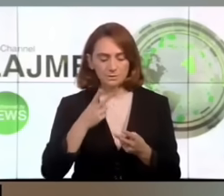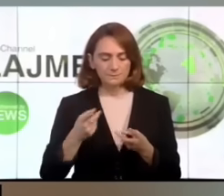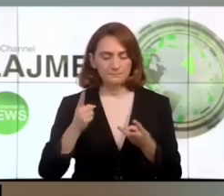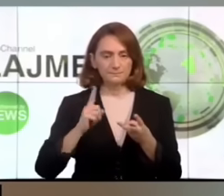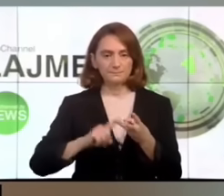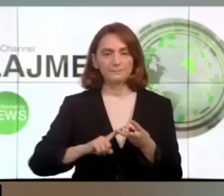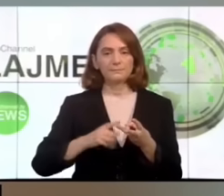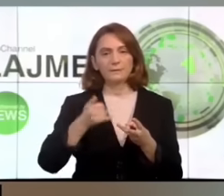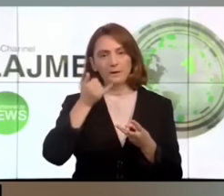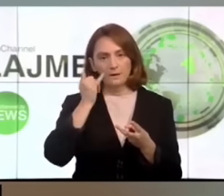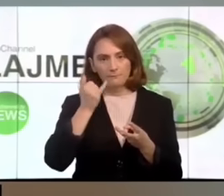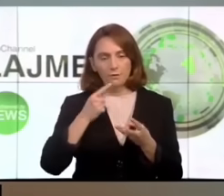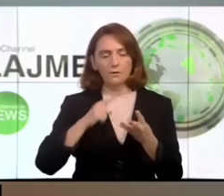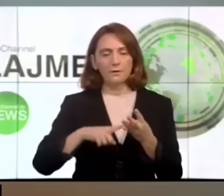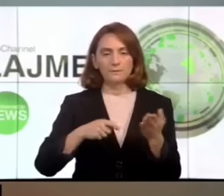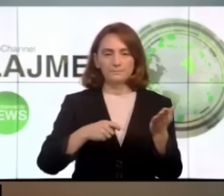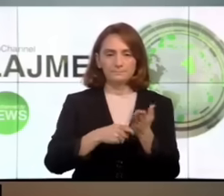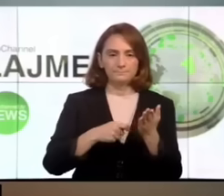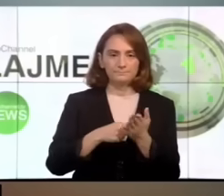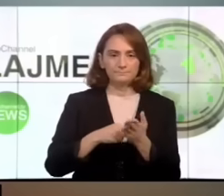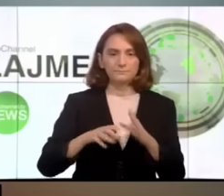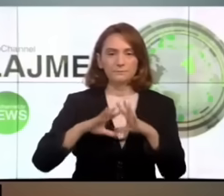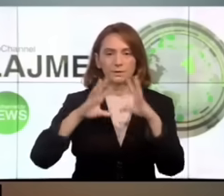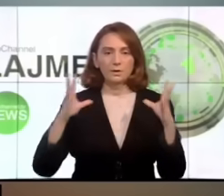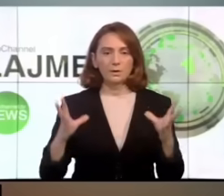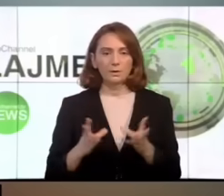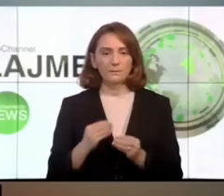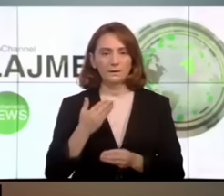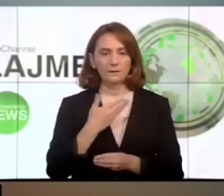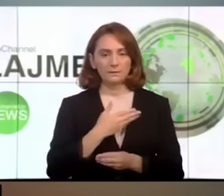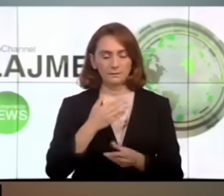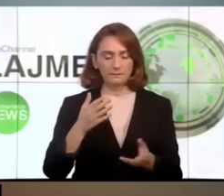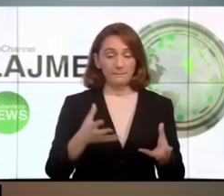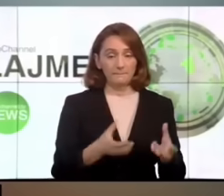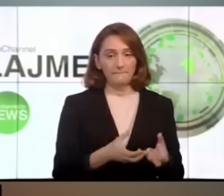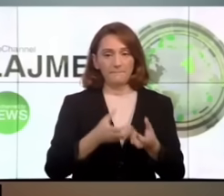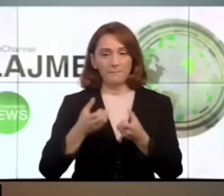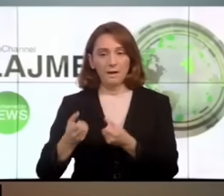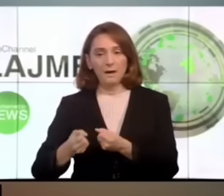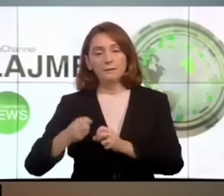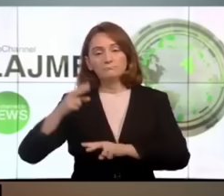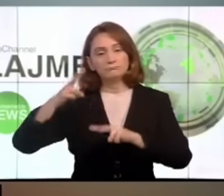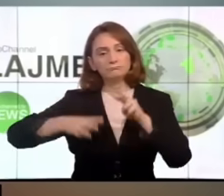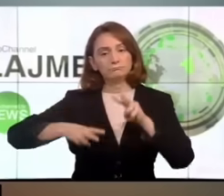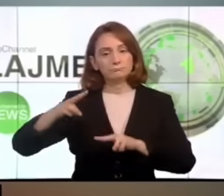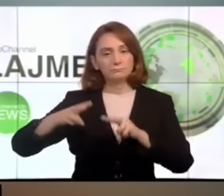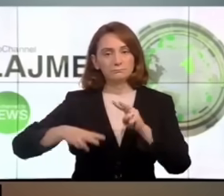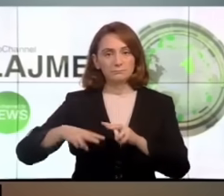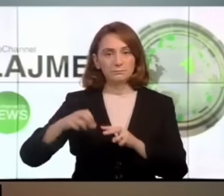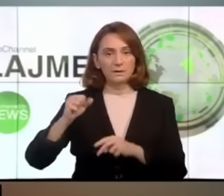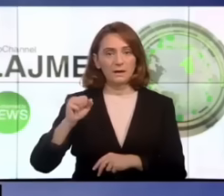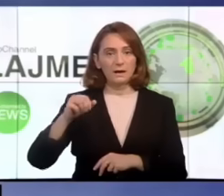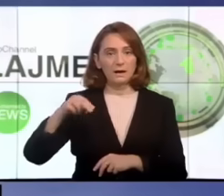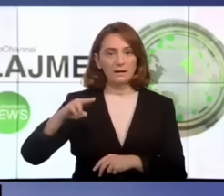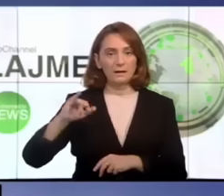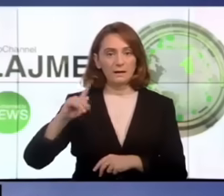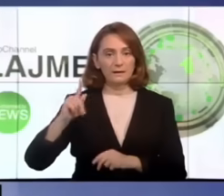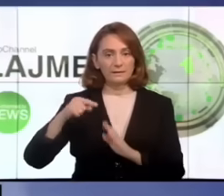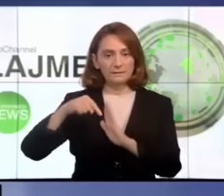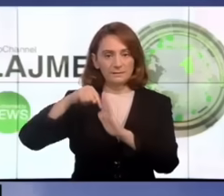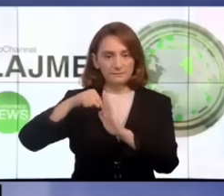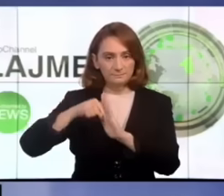dhe kontrolin. Të gjitha aprovat e gjetura kanë shkuar për ekspertim të mëtejshëm në laboratorin shkencor, ndërsa policia e shtetit